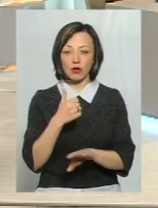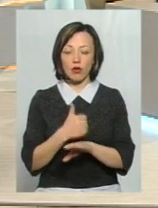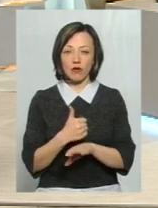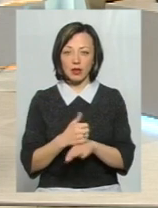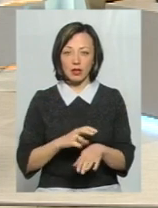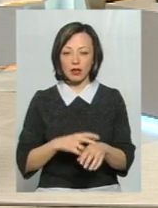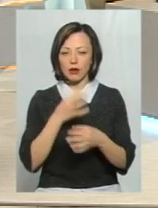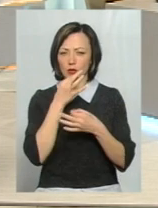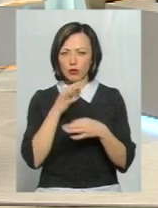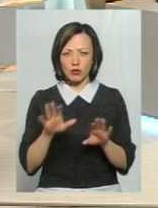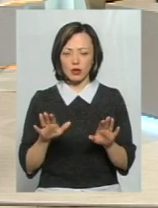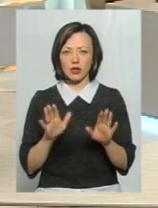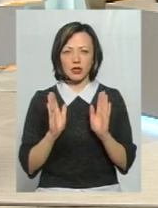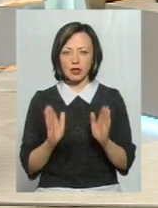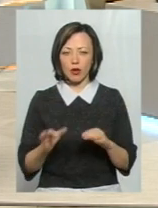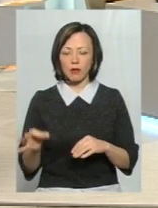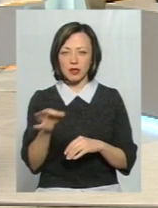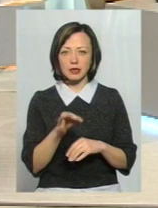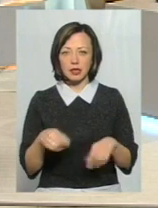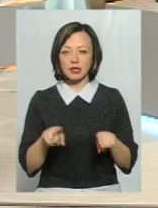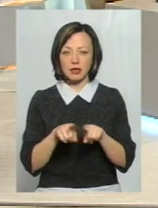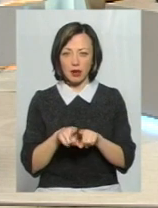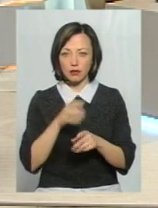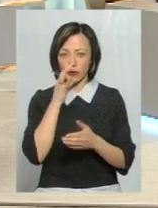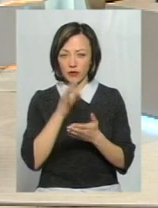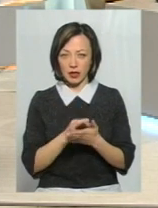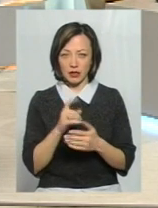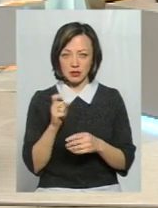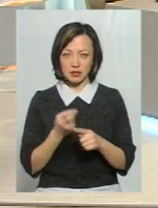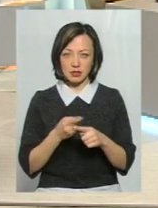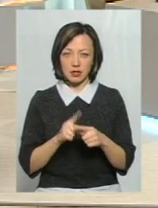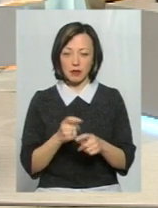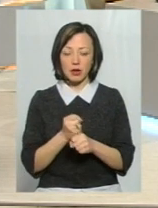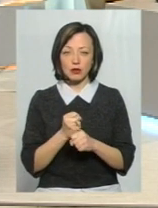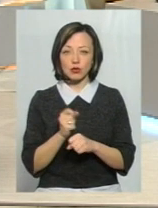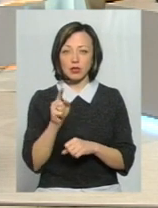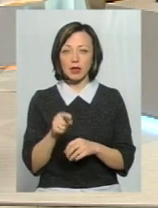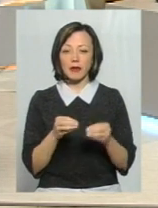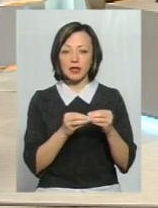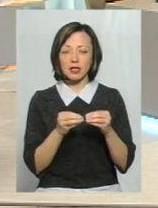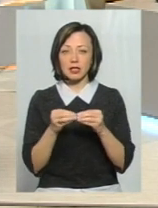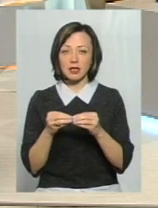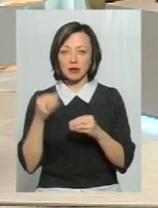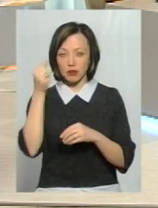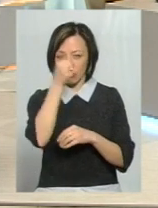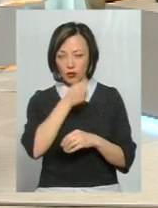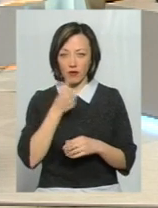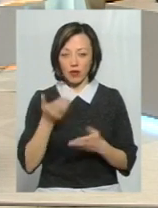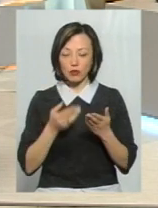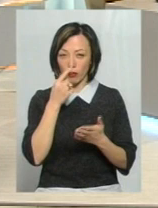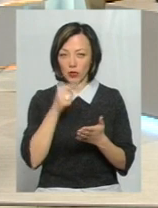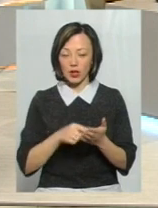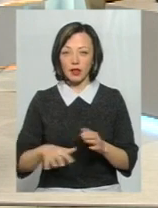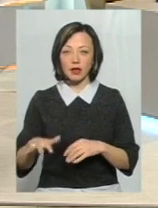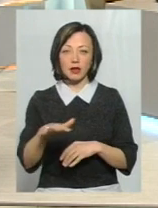лікар, будь-якої лікарні, не тільки нашої обласної, вони також понести відповідальність. Вони працюють там десятки-десятки років. Якщо ви попадете